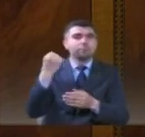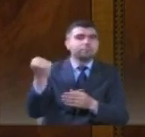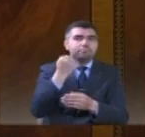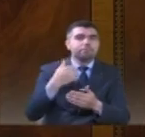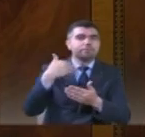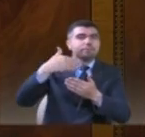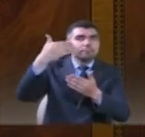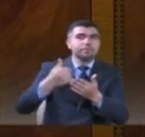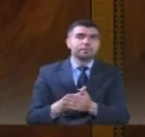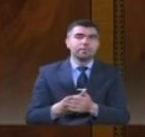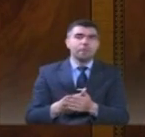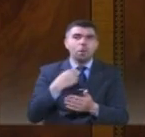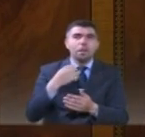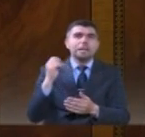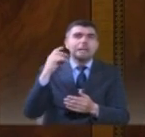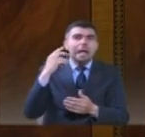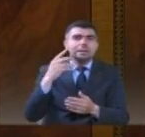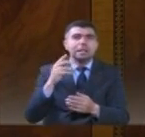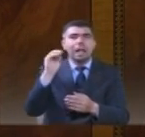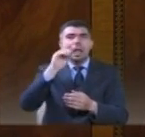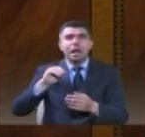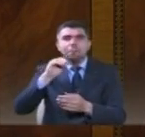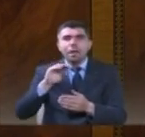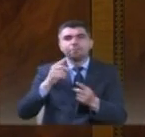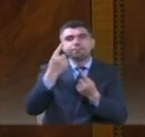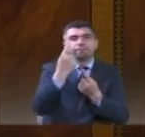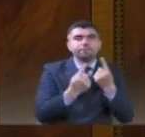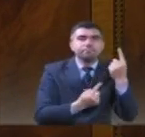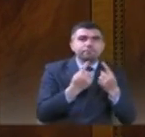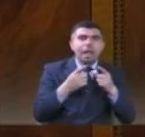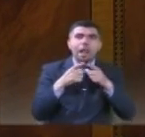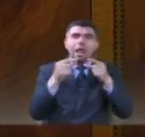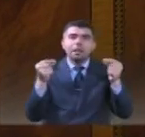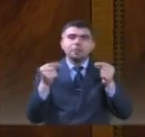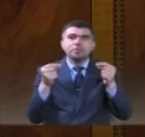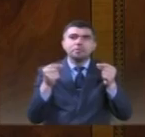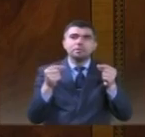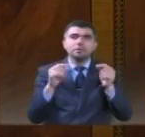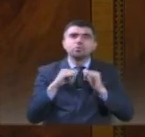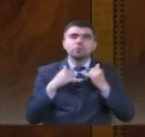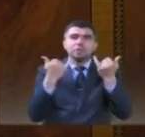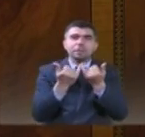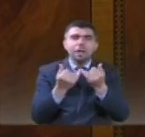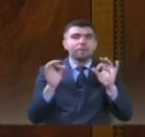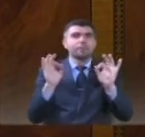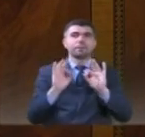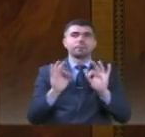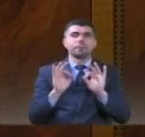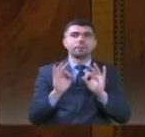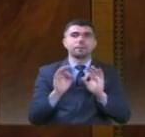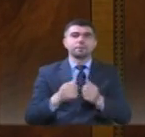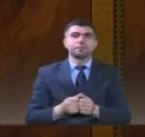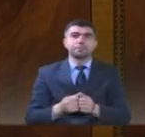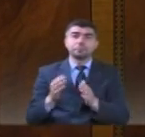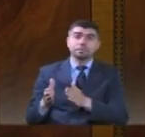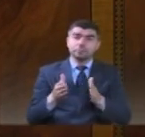التقاعد. اتفقنا الثلاث الآخر نتلاقاو ولا الأربع ما تستعرض الله به، أنا الحد ارتبكت القضية الله يوري برحمة الله، لا يعطي الله واحد.